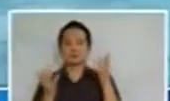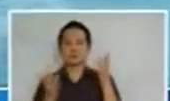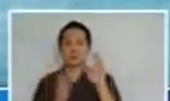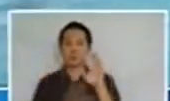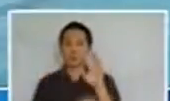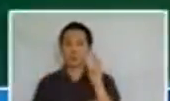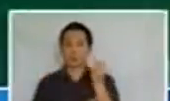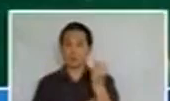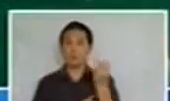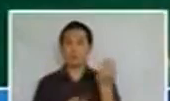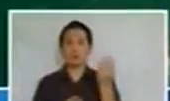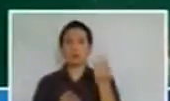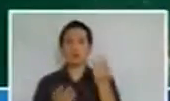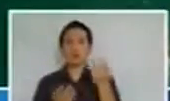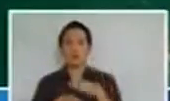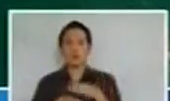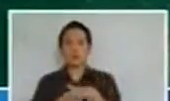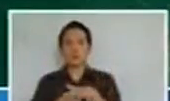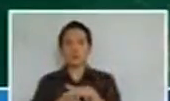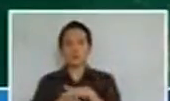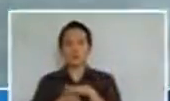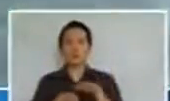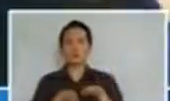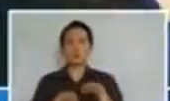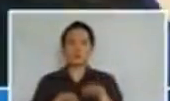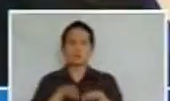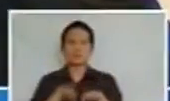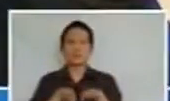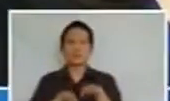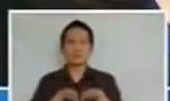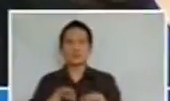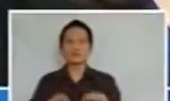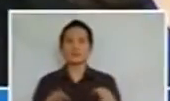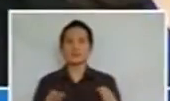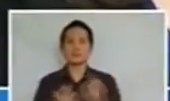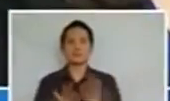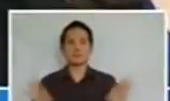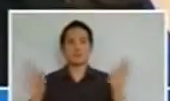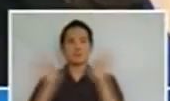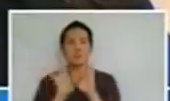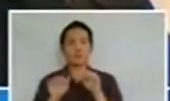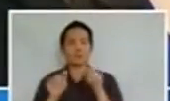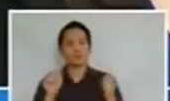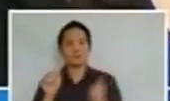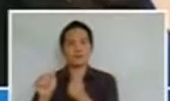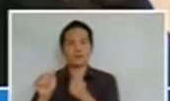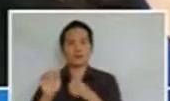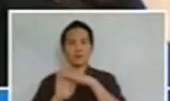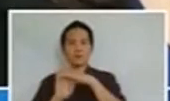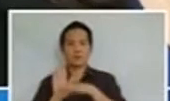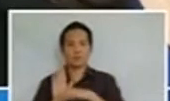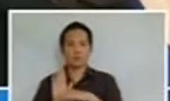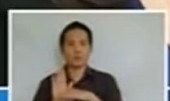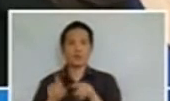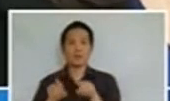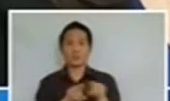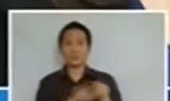Yun lang, Yusek Rocky. Thank you very much. Okay, maraming salamat po sa inyong panahon, Governor Alvarez.